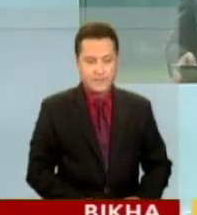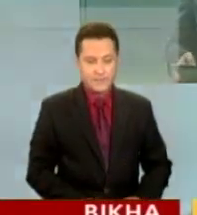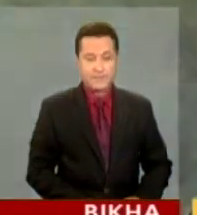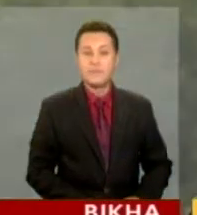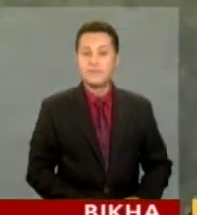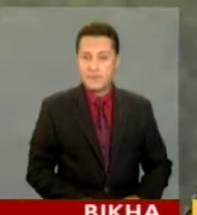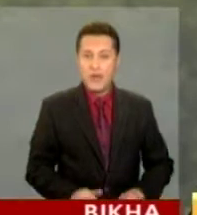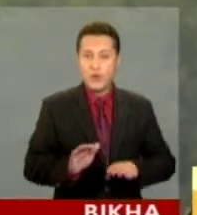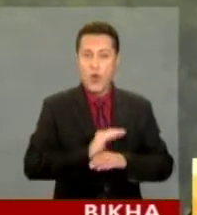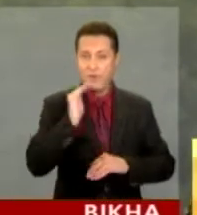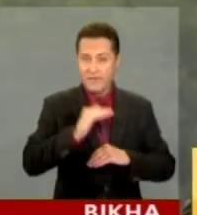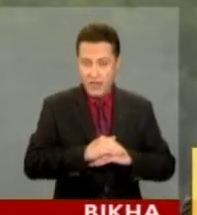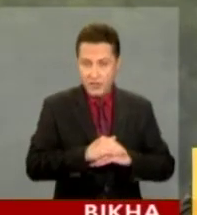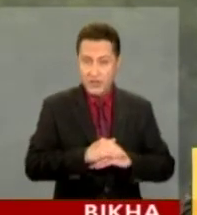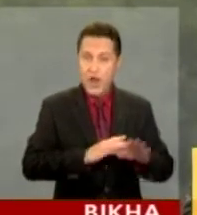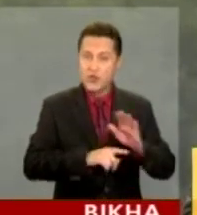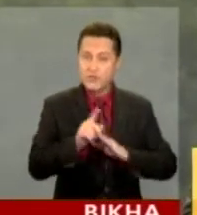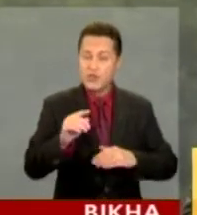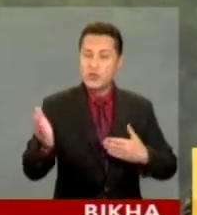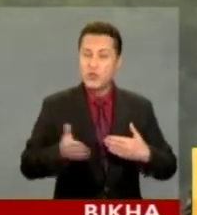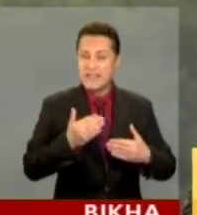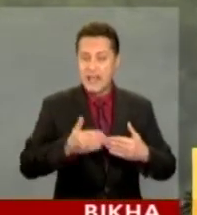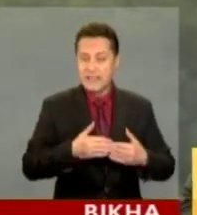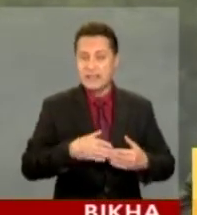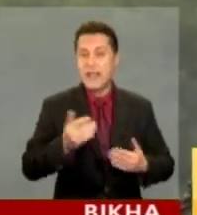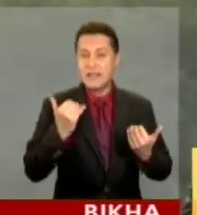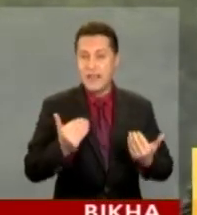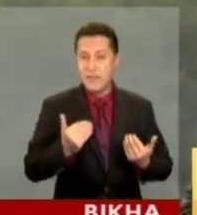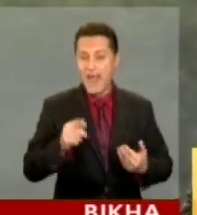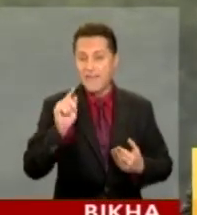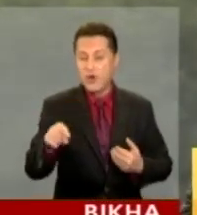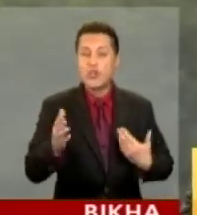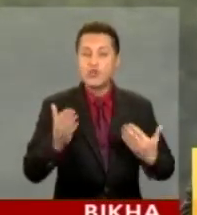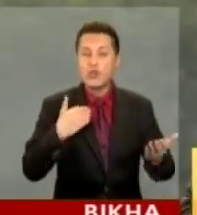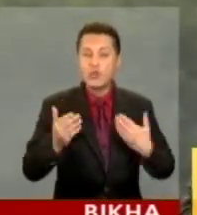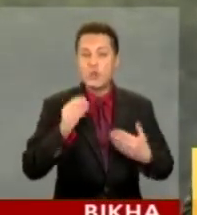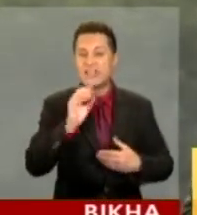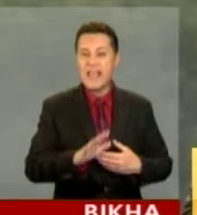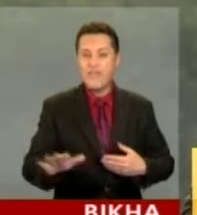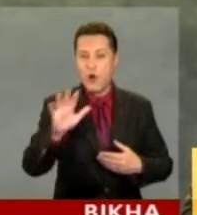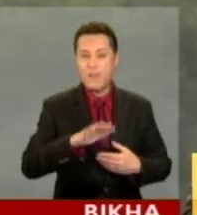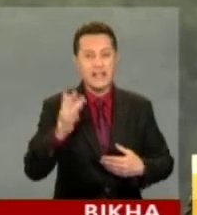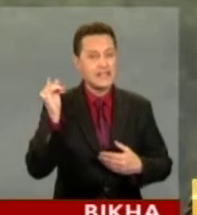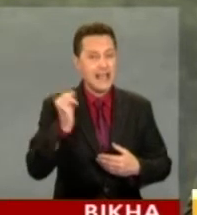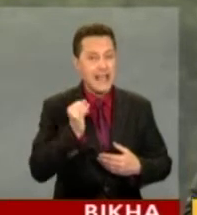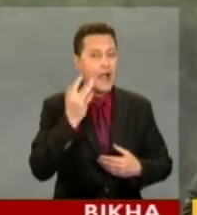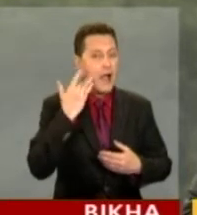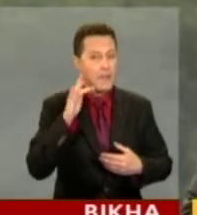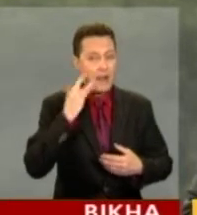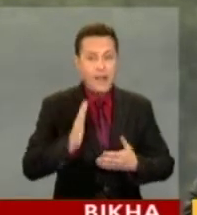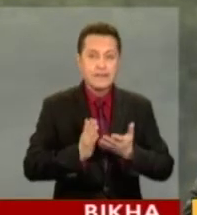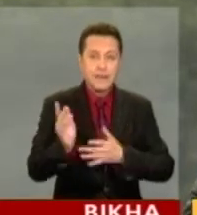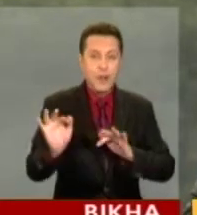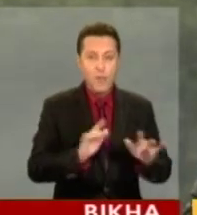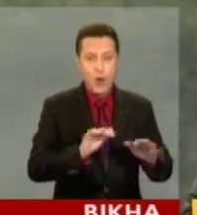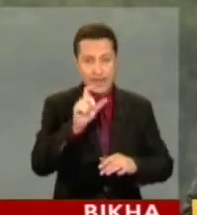Так, Віто, добрий вечір. Розпочну з санкцій, але тепер вони, як ти вже зазначила, стосуються європейських та американських